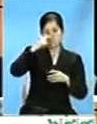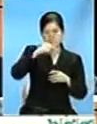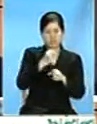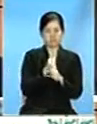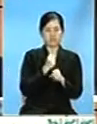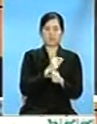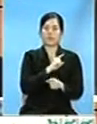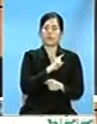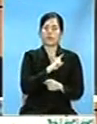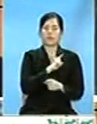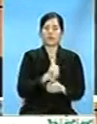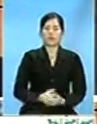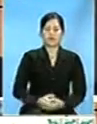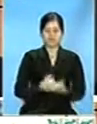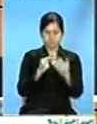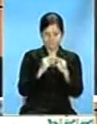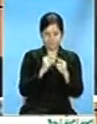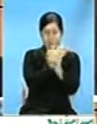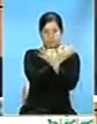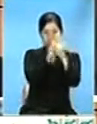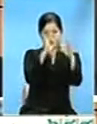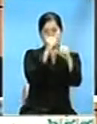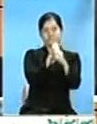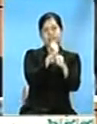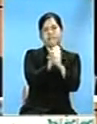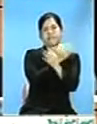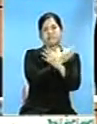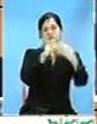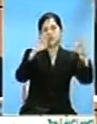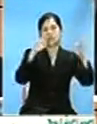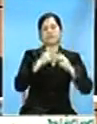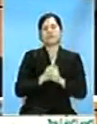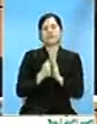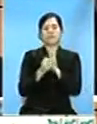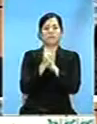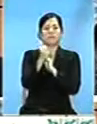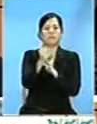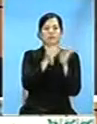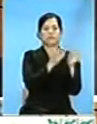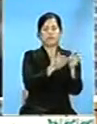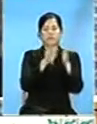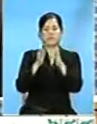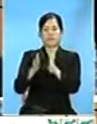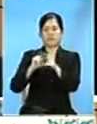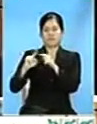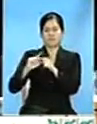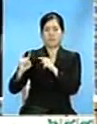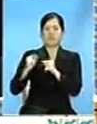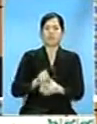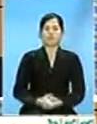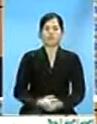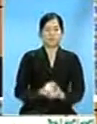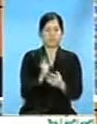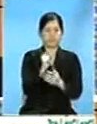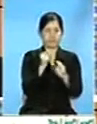ที่ต้องมีความเป็นอิสระต้องมีความเชี่ยวชาญเฉพาะด้านและมาจาก